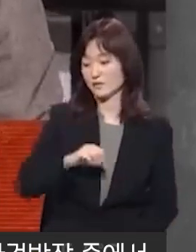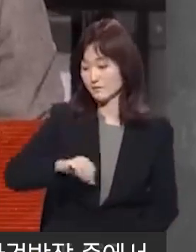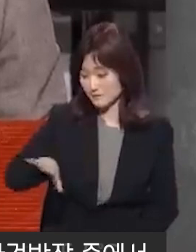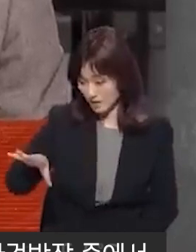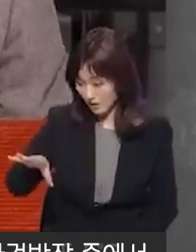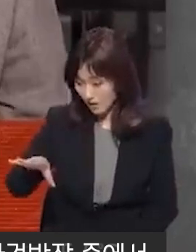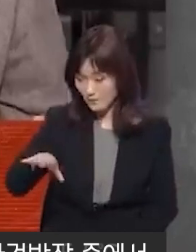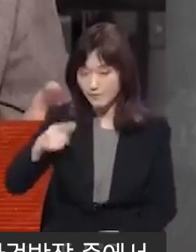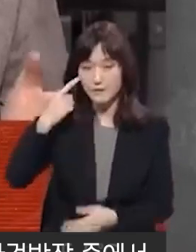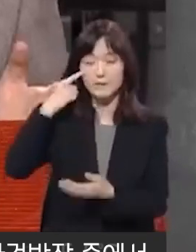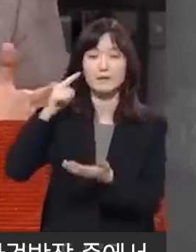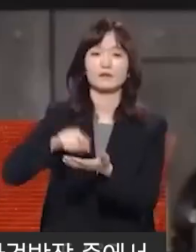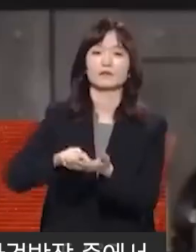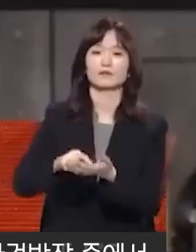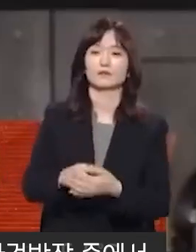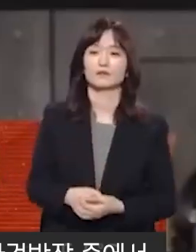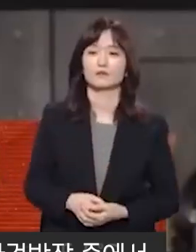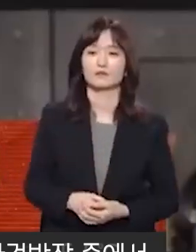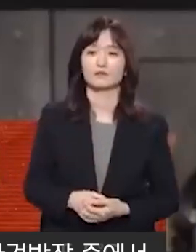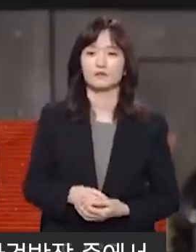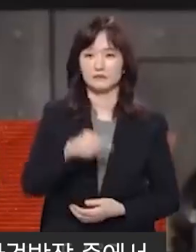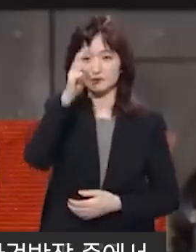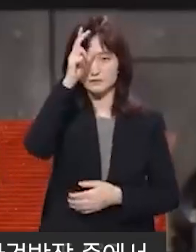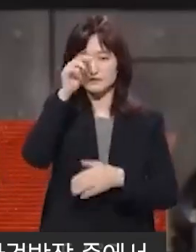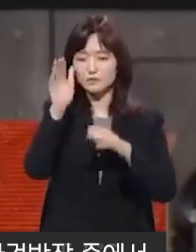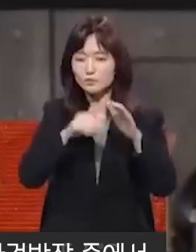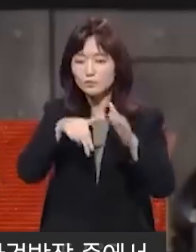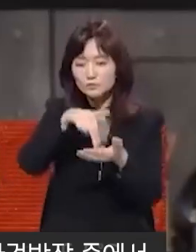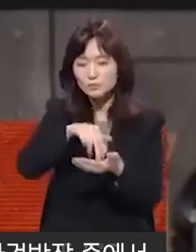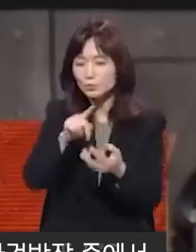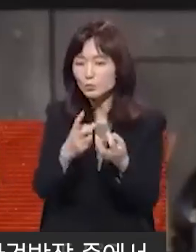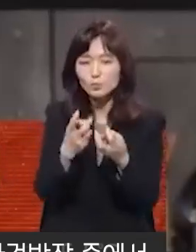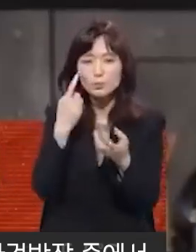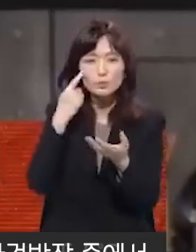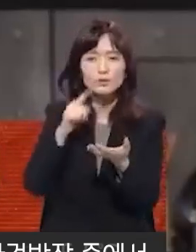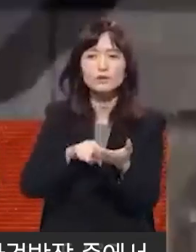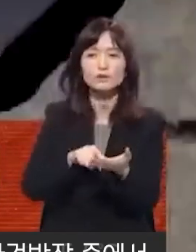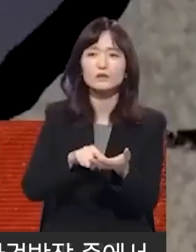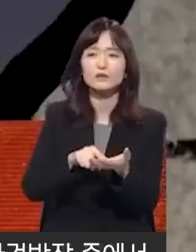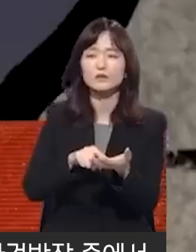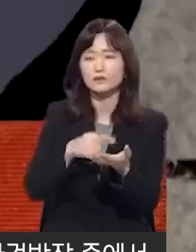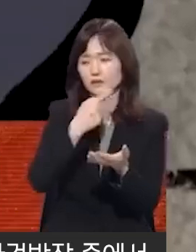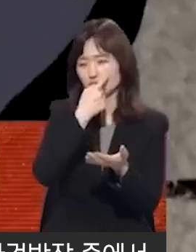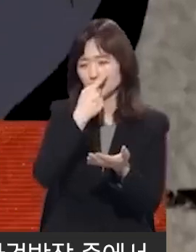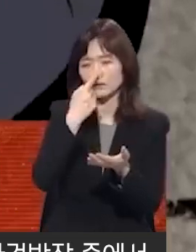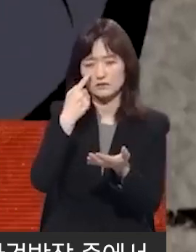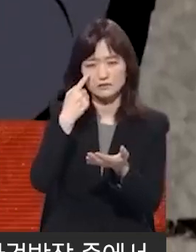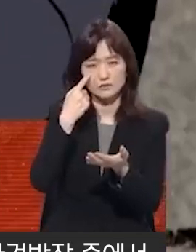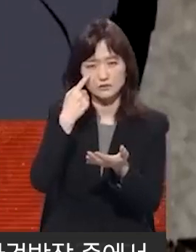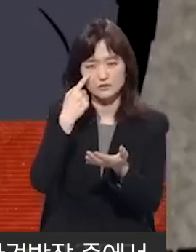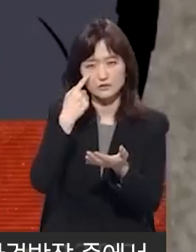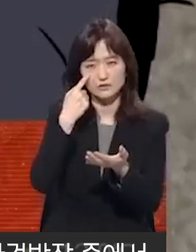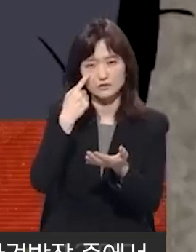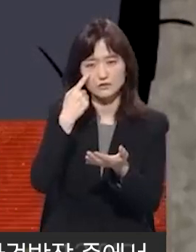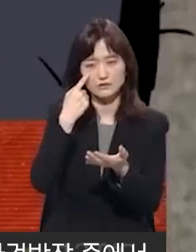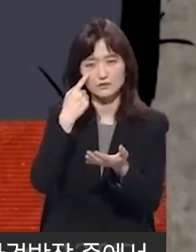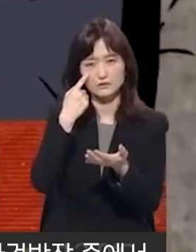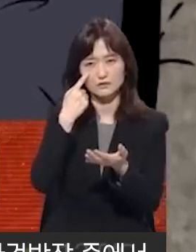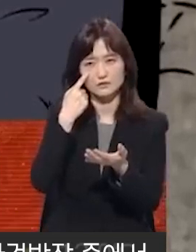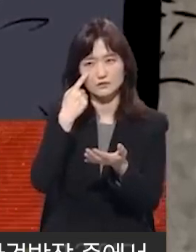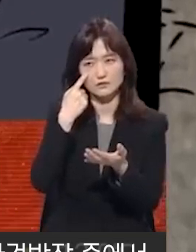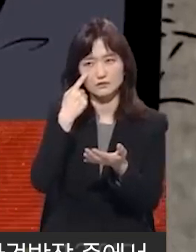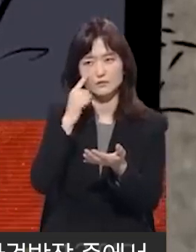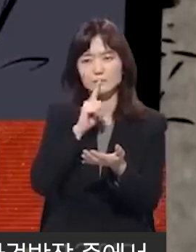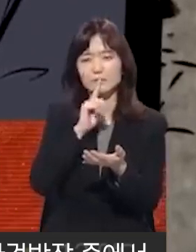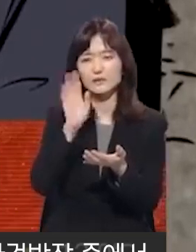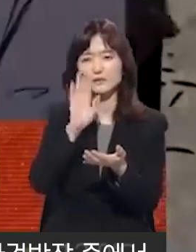찾은 겁니다. 근데 이게 지금 경찰에서 공식적으로 어떻게 발견된 건지 확인을 안 해주고 있는데 지금 알려진 바로는 그